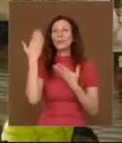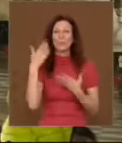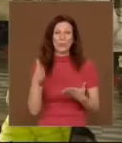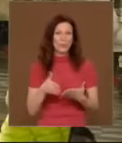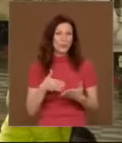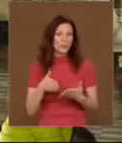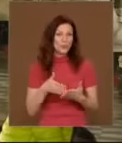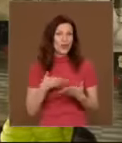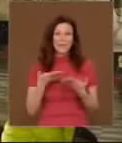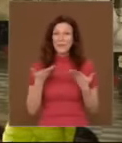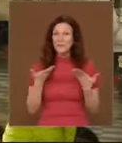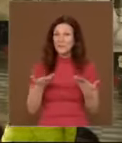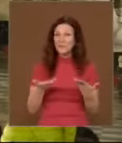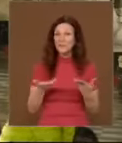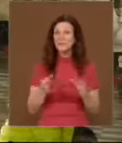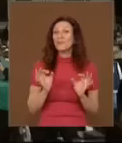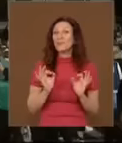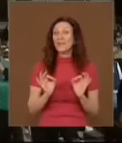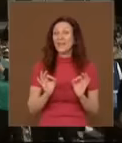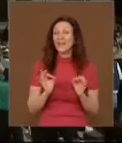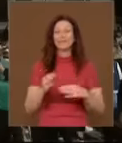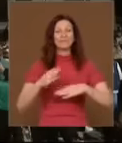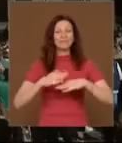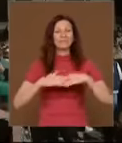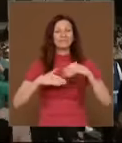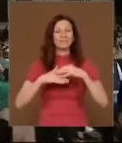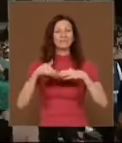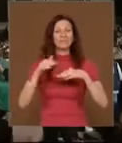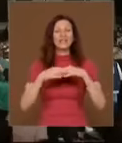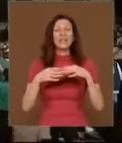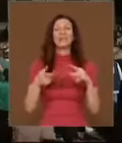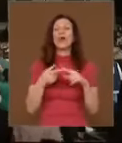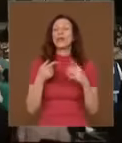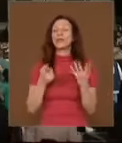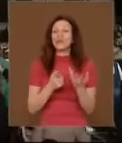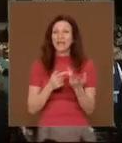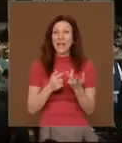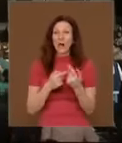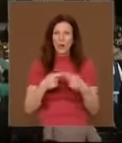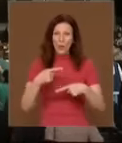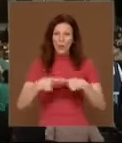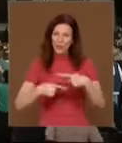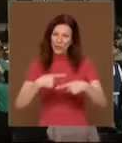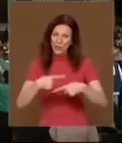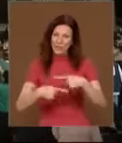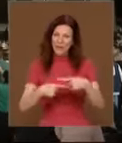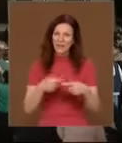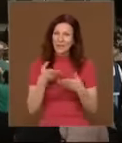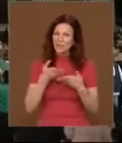богослужение е изградено от няколко последования.